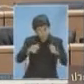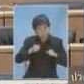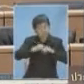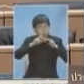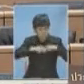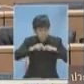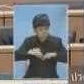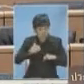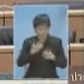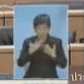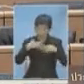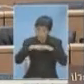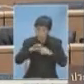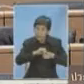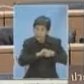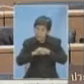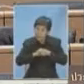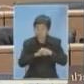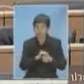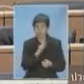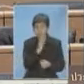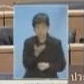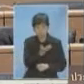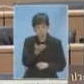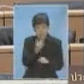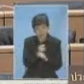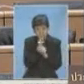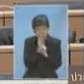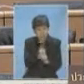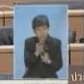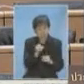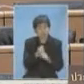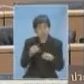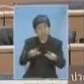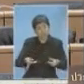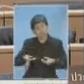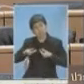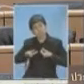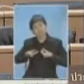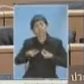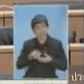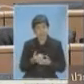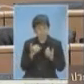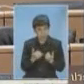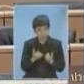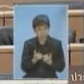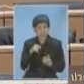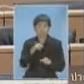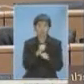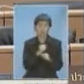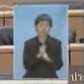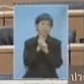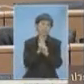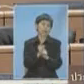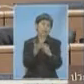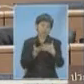ยมาให้เรื่องปรองดองจำได้ไหมครับถ้าสภาแห่งนี้ไม่ทำตามขั้นตอนเขาจะเอารายงานนั้นคืนวันนี้สภาแห่งนี้ไม่ได้ทำตาม